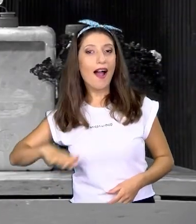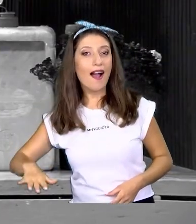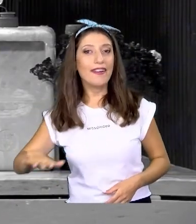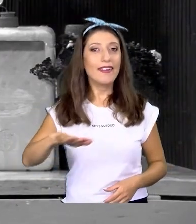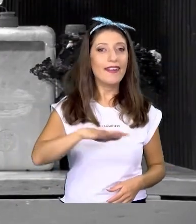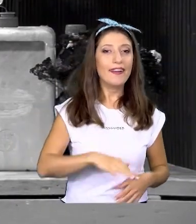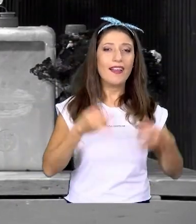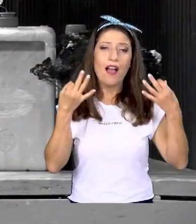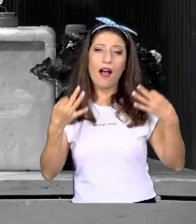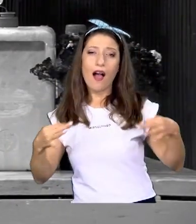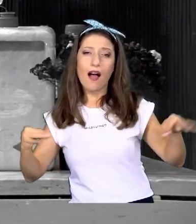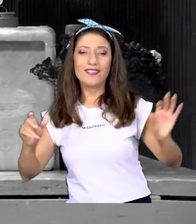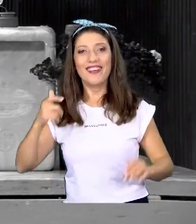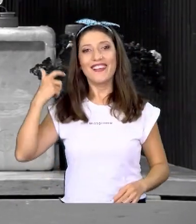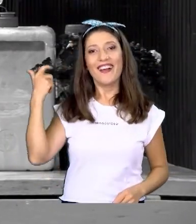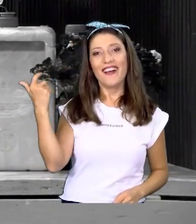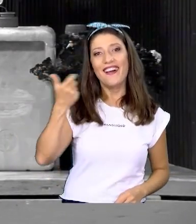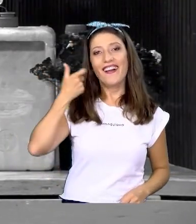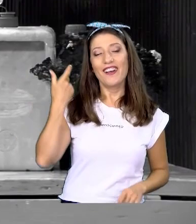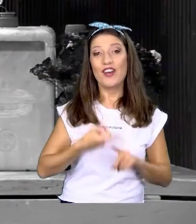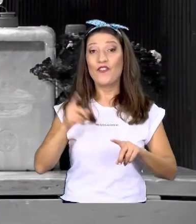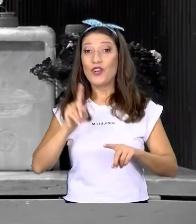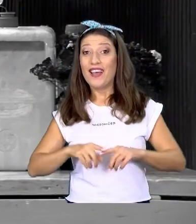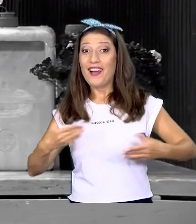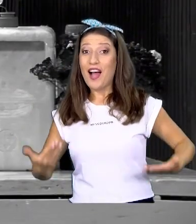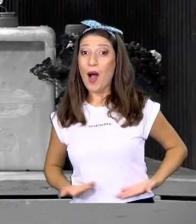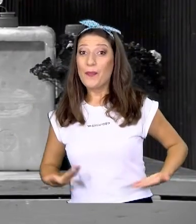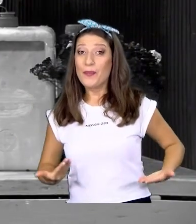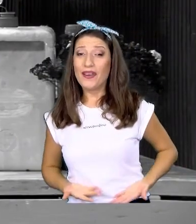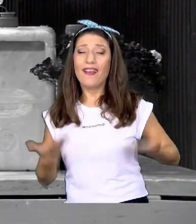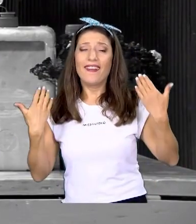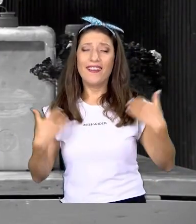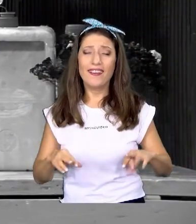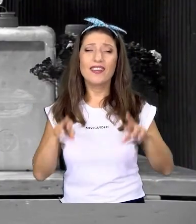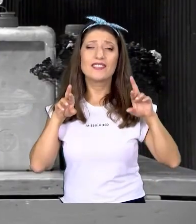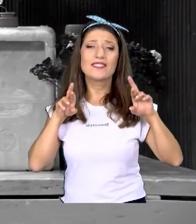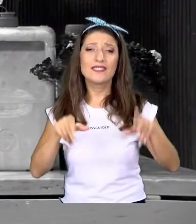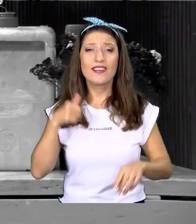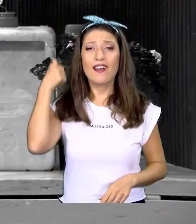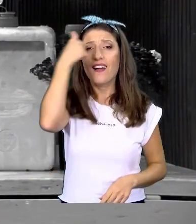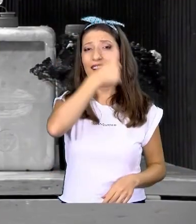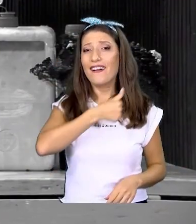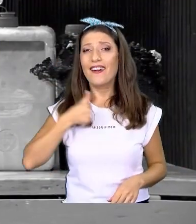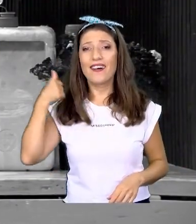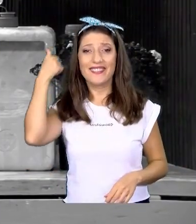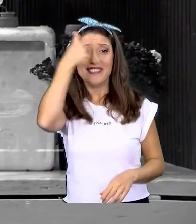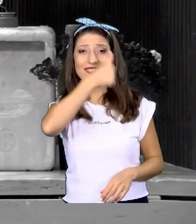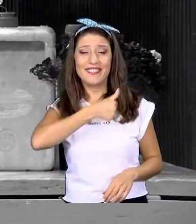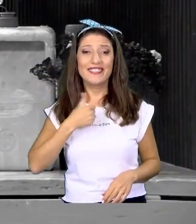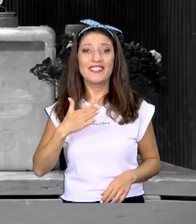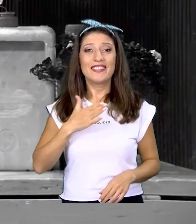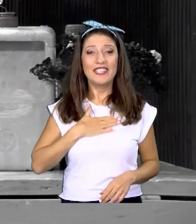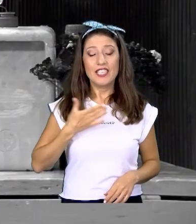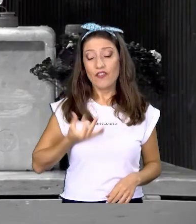մեր հայրենիք ազատ անկախ, որ ապրել է դար է